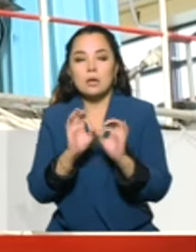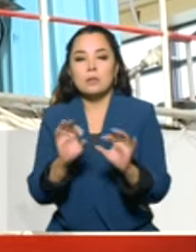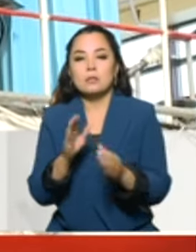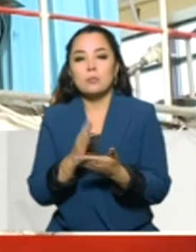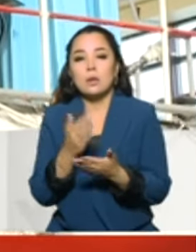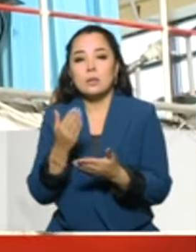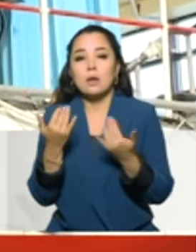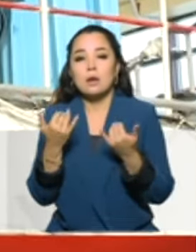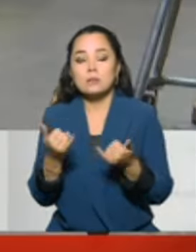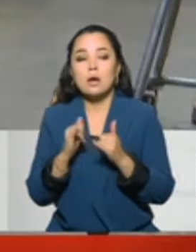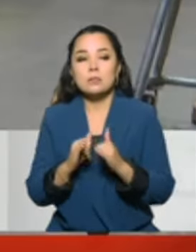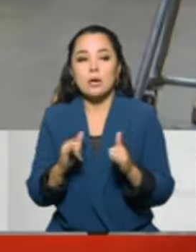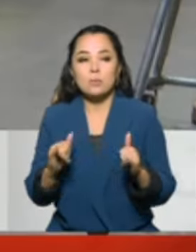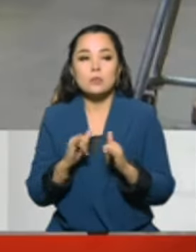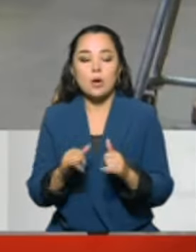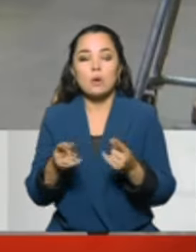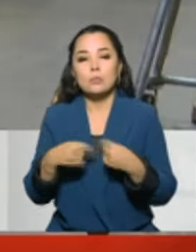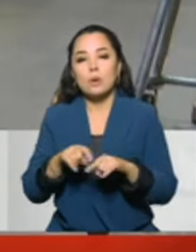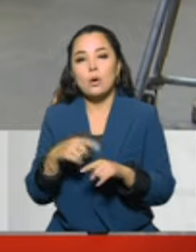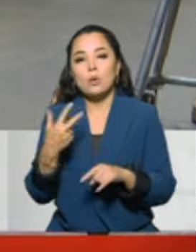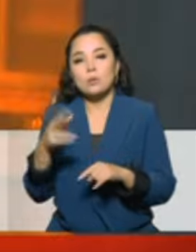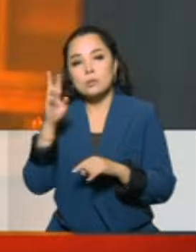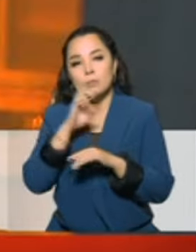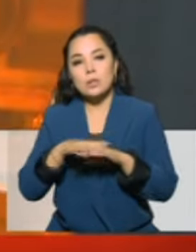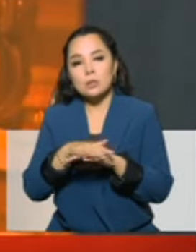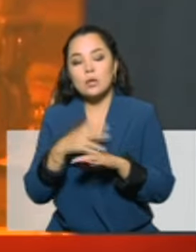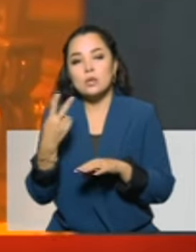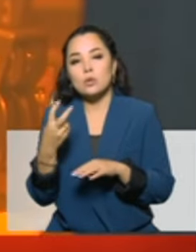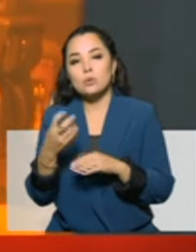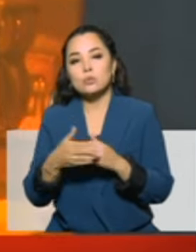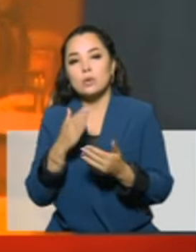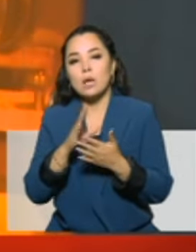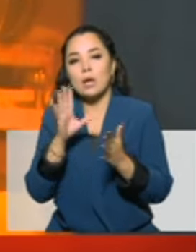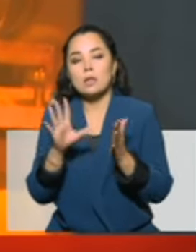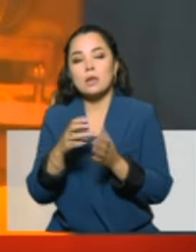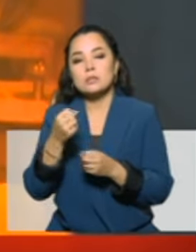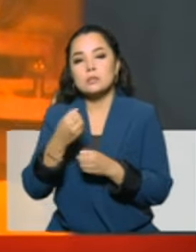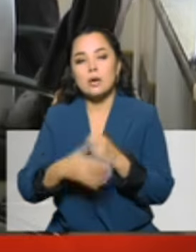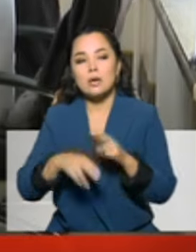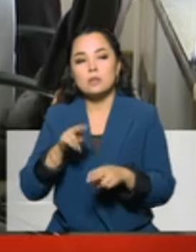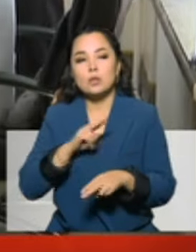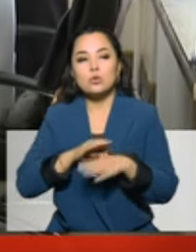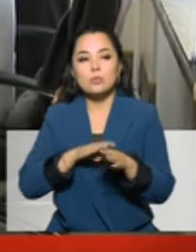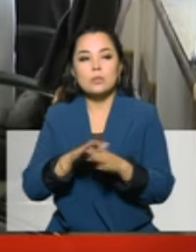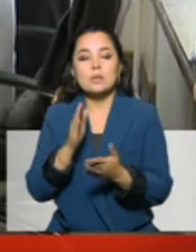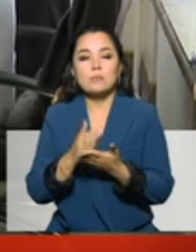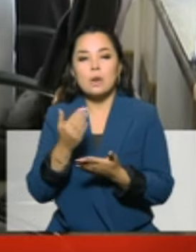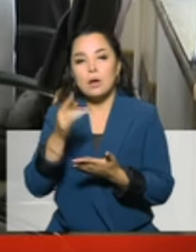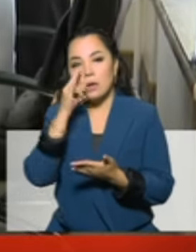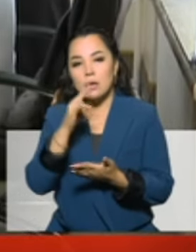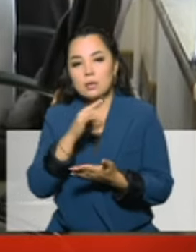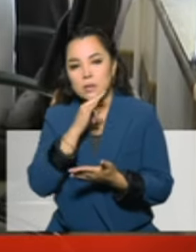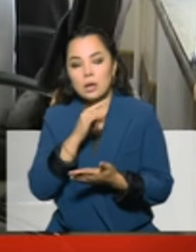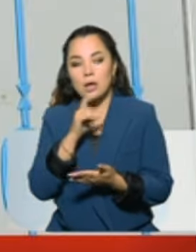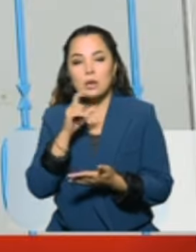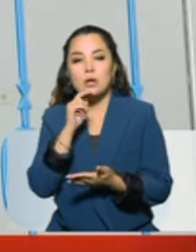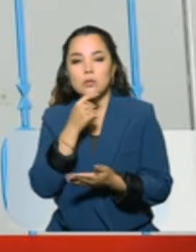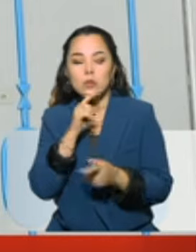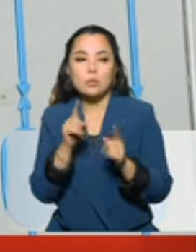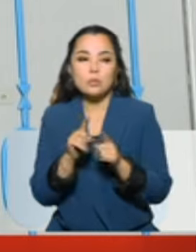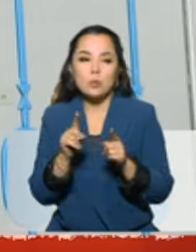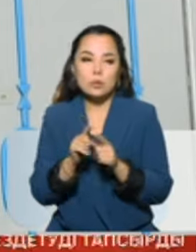жеткізді. Қазір дамыған және дамушы 30 мемлекетте 200-ге жуық атом электр станциясы жұмыс істеп тұр. Қазақстанның да экономикасы